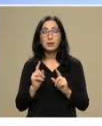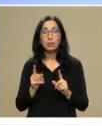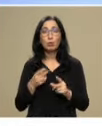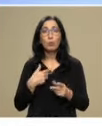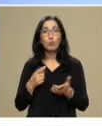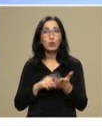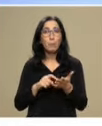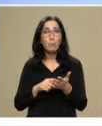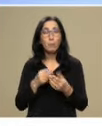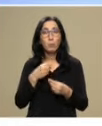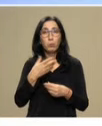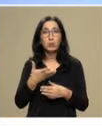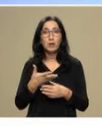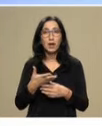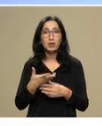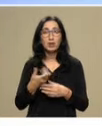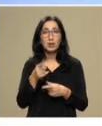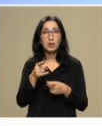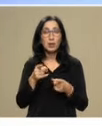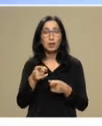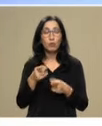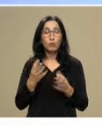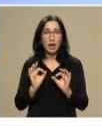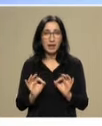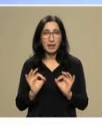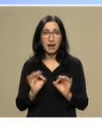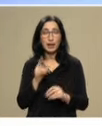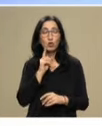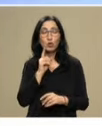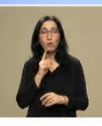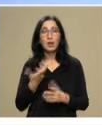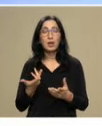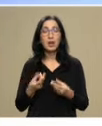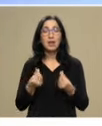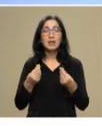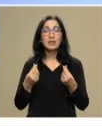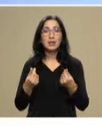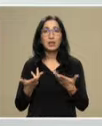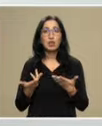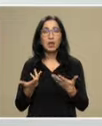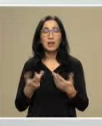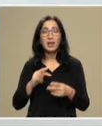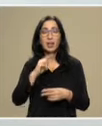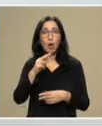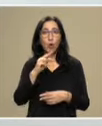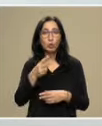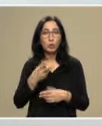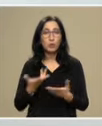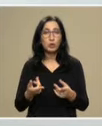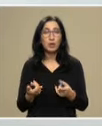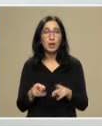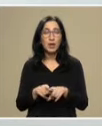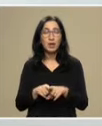ни подсказали дали това е реален човек. Например, съдържание и структуриране на отговорите, като че